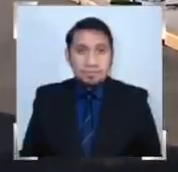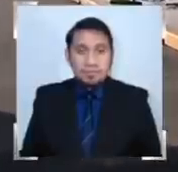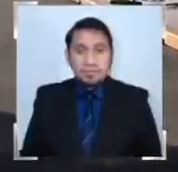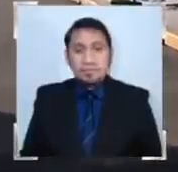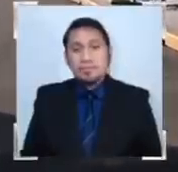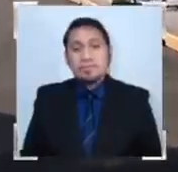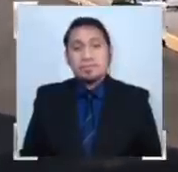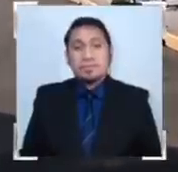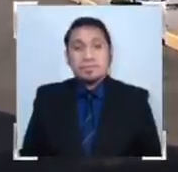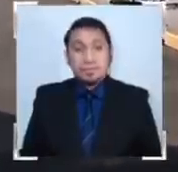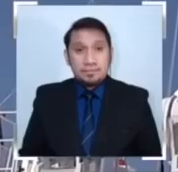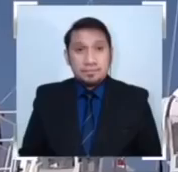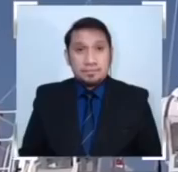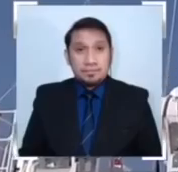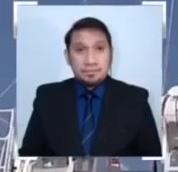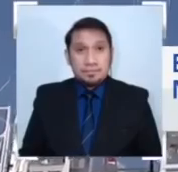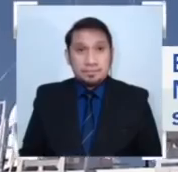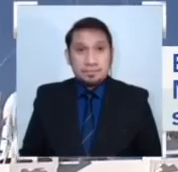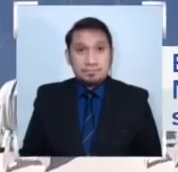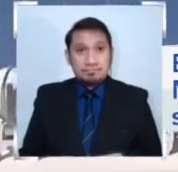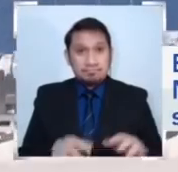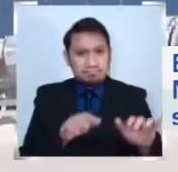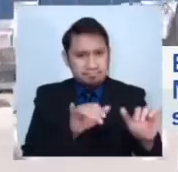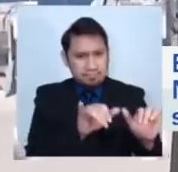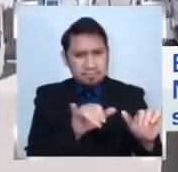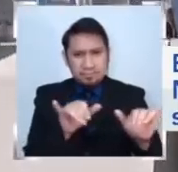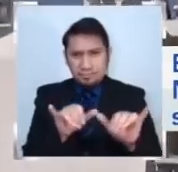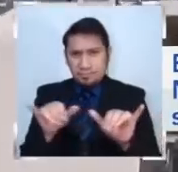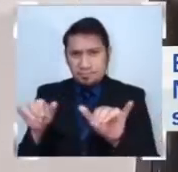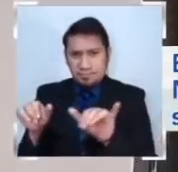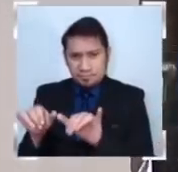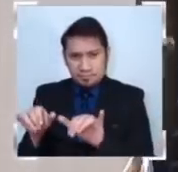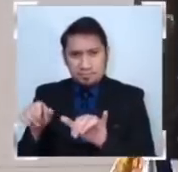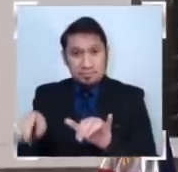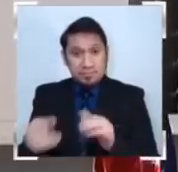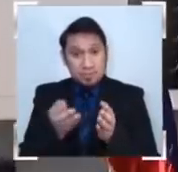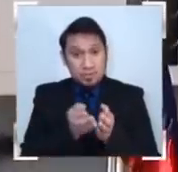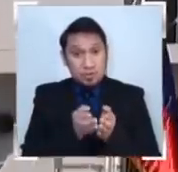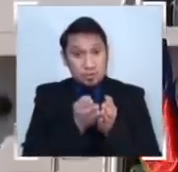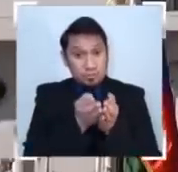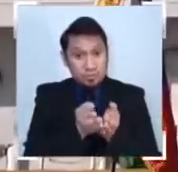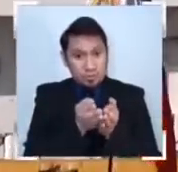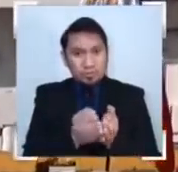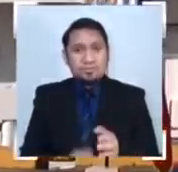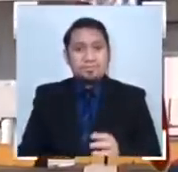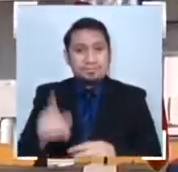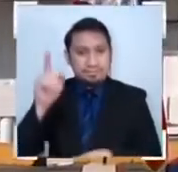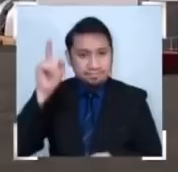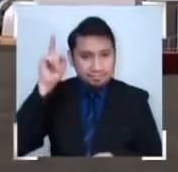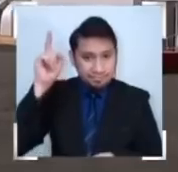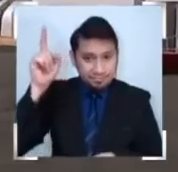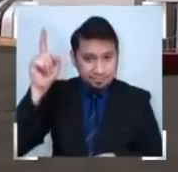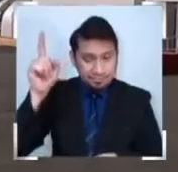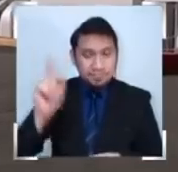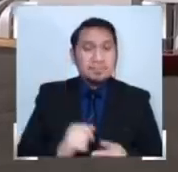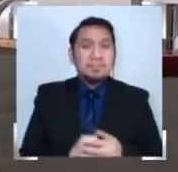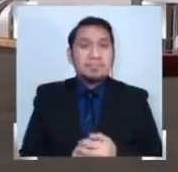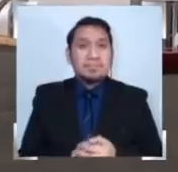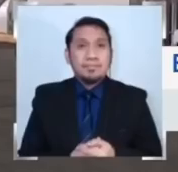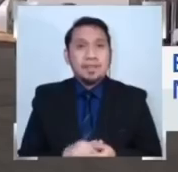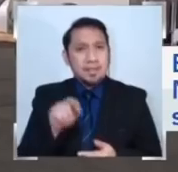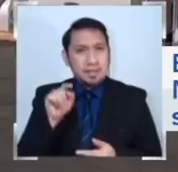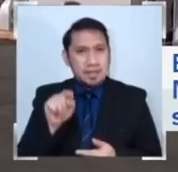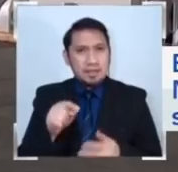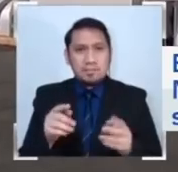Sa habang 97 meters, ang Multi-Role Response Vessel o MRRV na BRP Teresa Magbanwa ang pinakamalaki